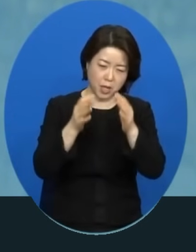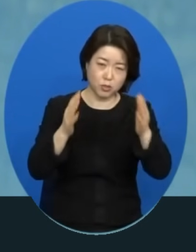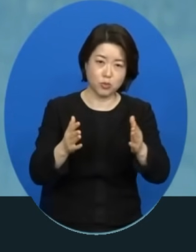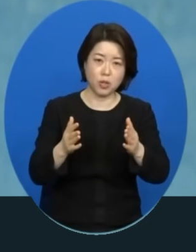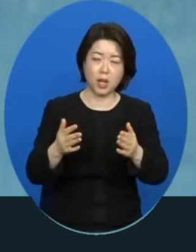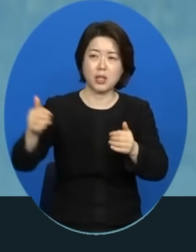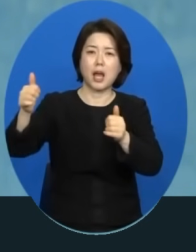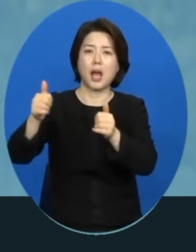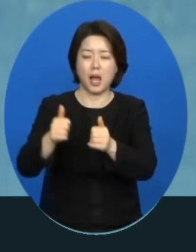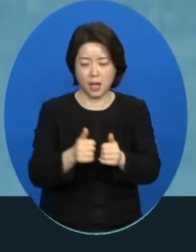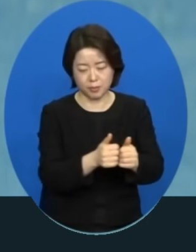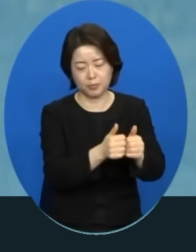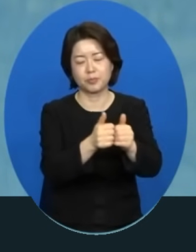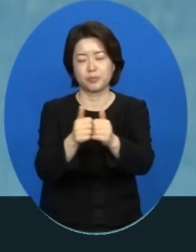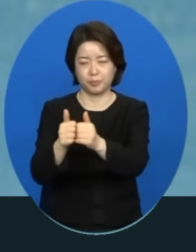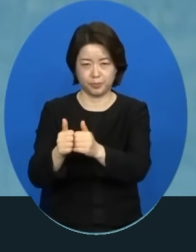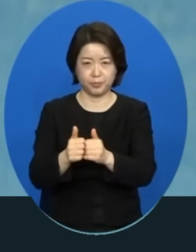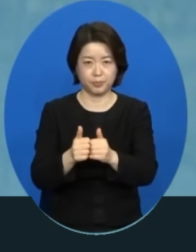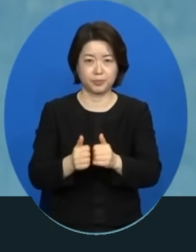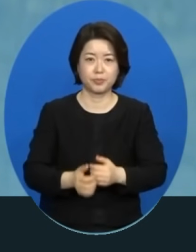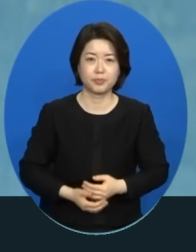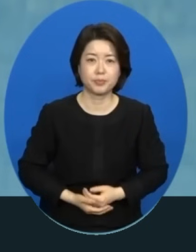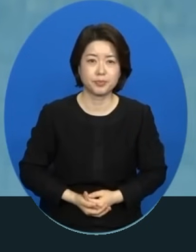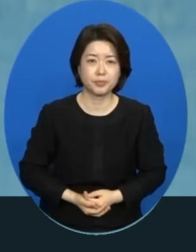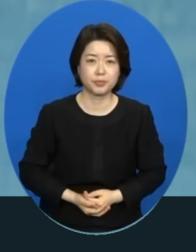함께하는 관계예요.